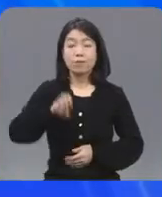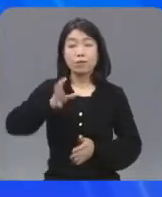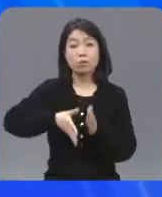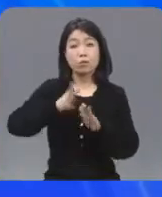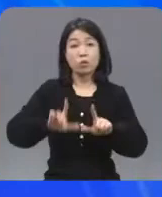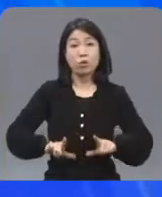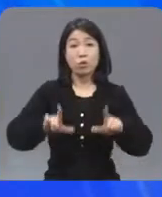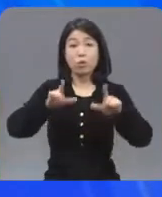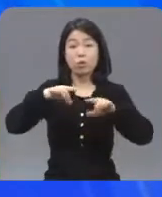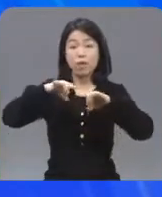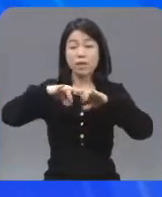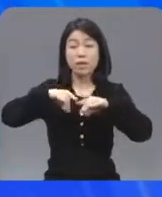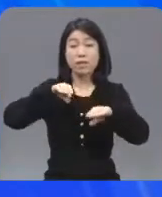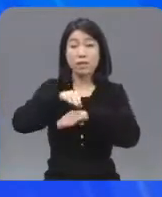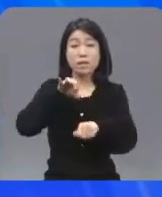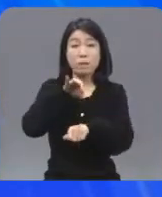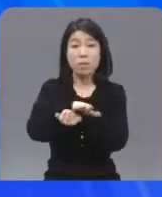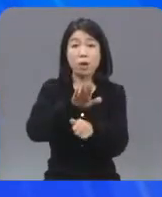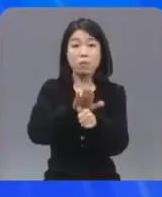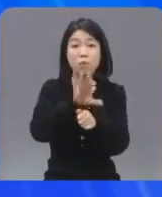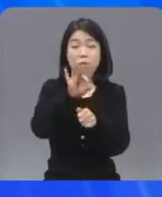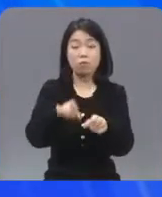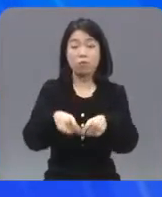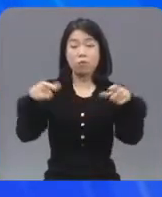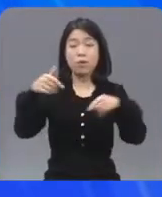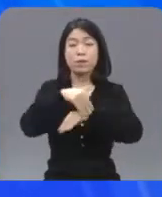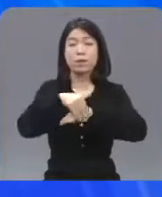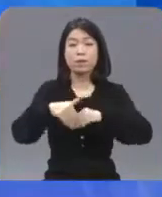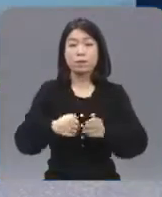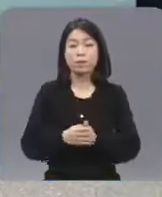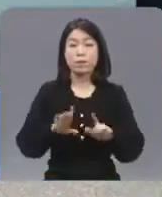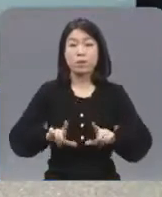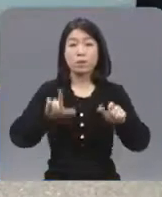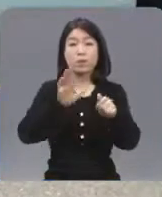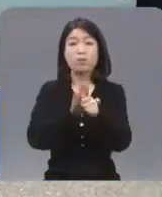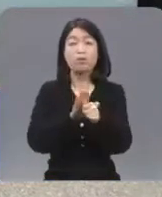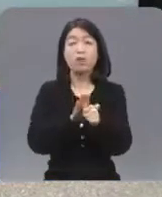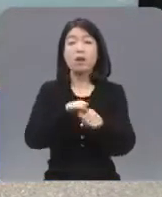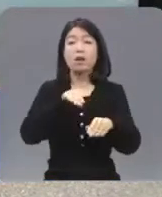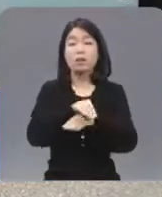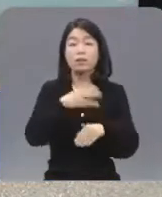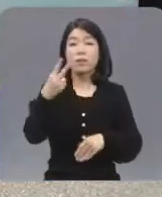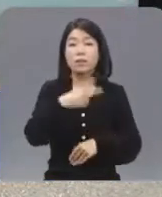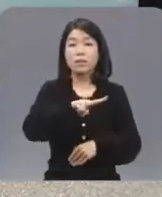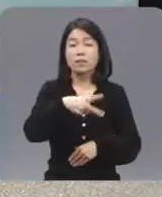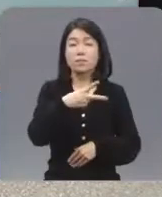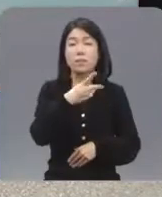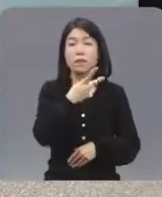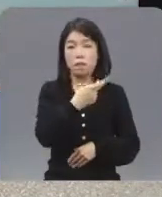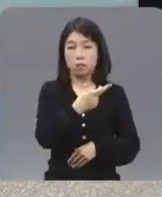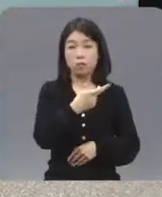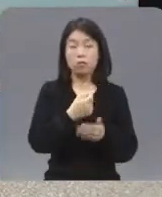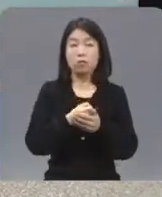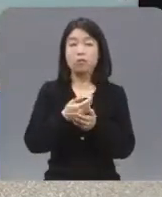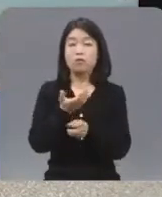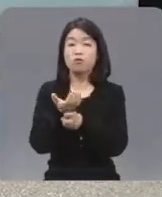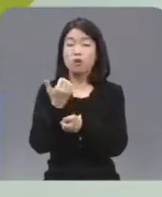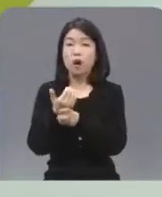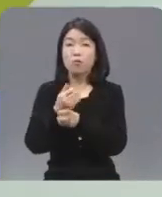광주시가 올해 전기차 구매 보조금 지원을 확대합니다. 올해 지원 대상은 승용차 2,212대,